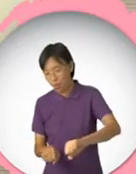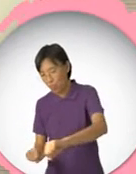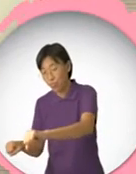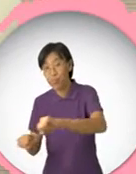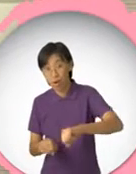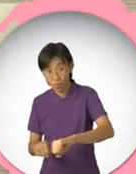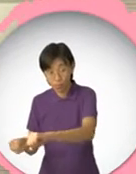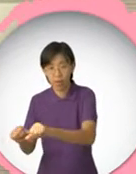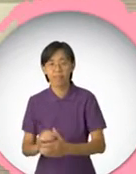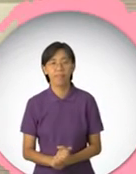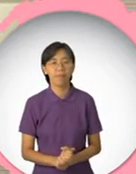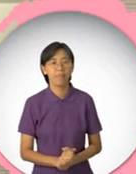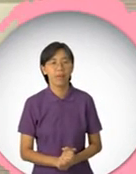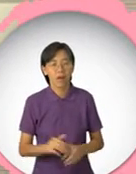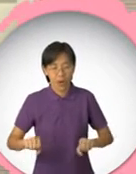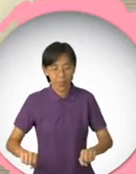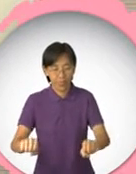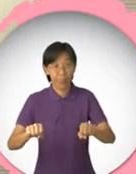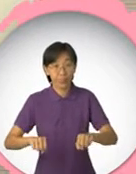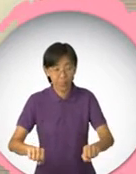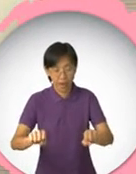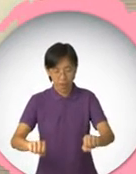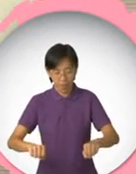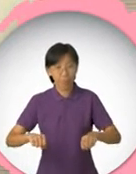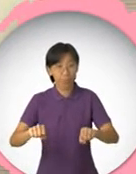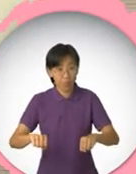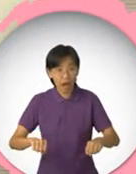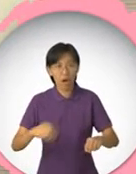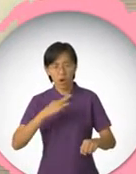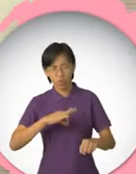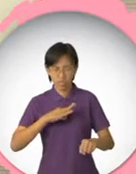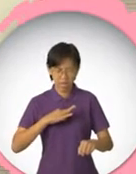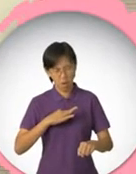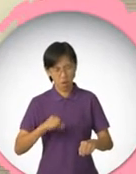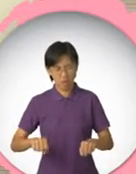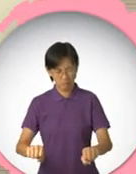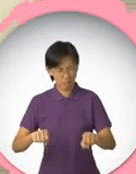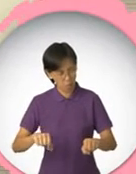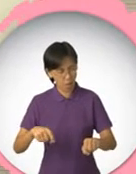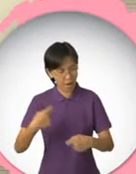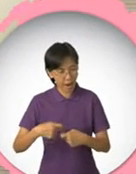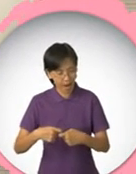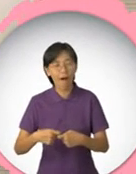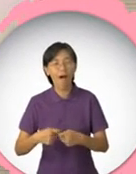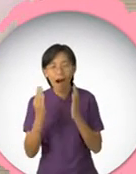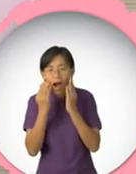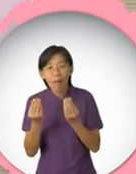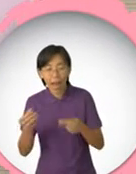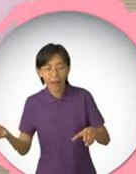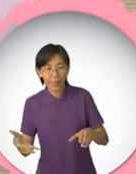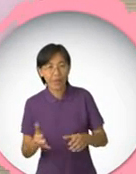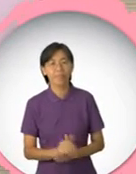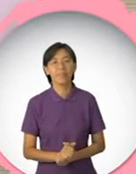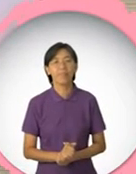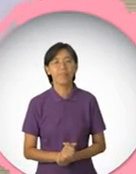ายถ้าเกิดแป้งนวลมันหมดรีดไปเรื่อยๆจะรู้สึกว่ามันต้านมือเพราะฉะนั้นเราต้องโรยนวลด้วยอย่าไปฝืน